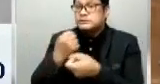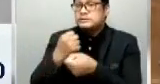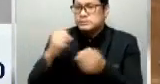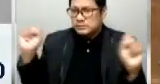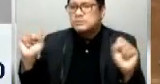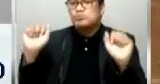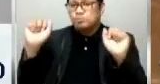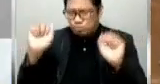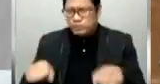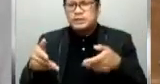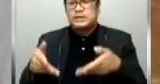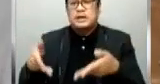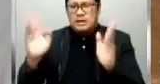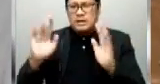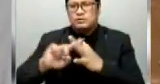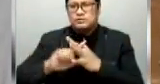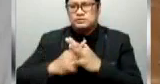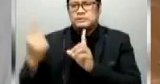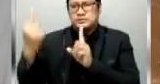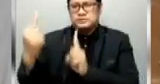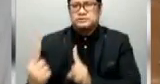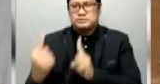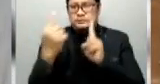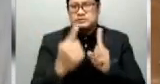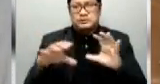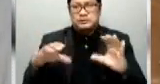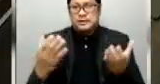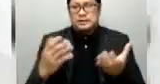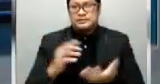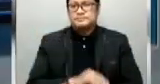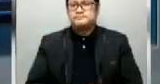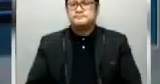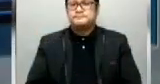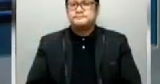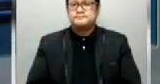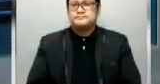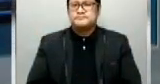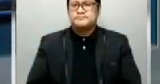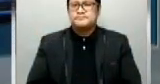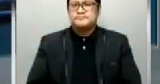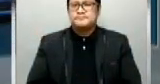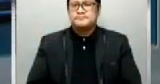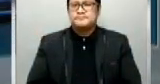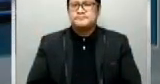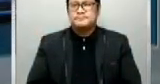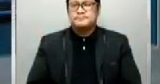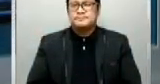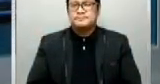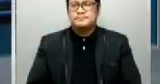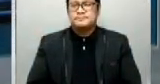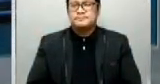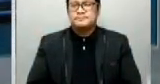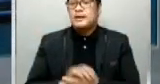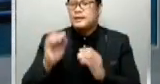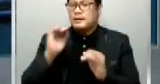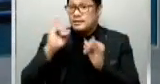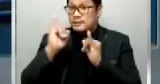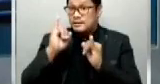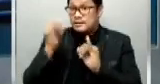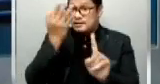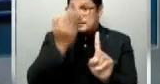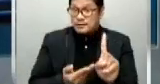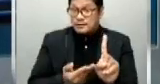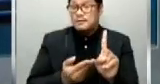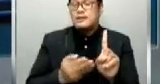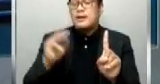testing. Mav Gonzalez, Nakatutok, 24 Oras. Sa panayam ni Malu Mangahas sa GMA online show na